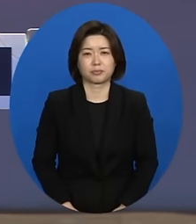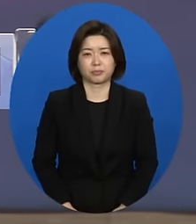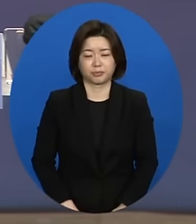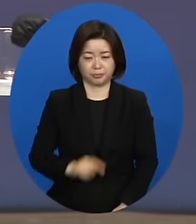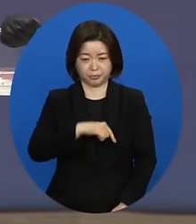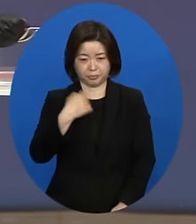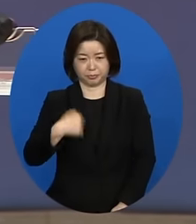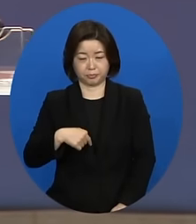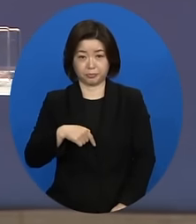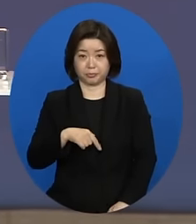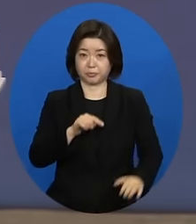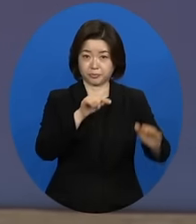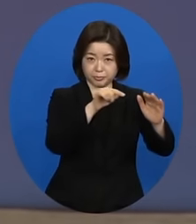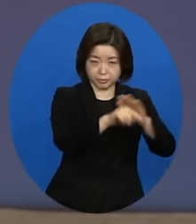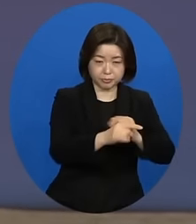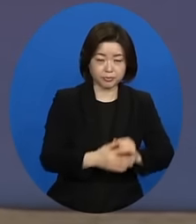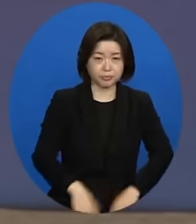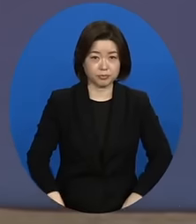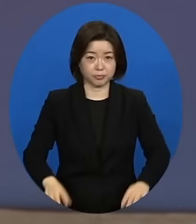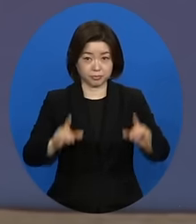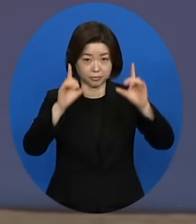중국에 들어가는데 사진 찍어,